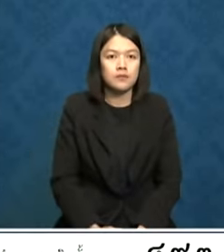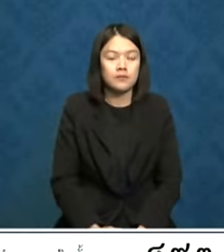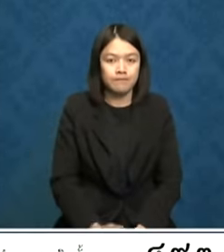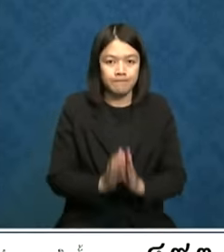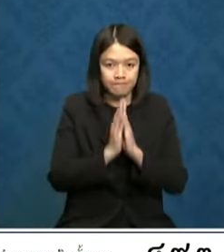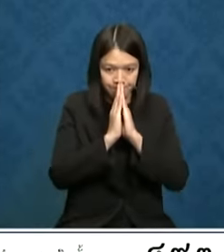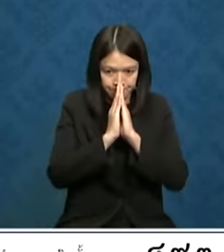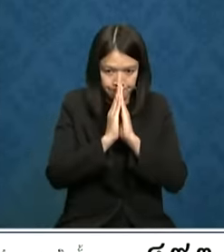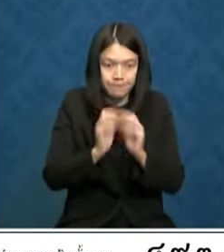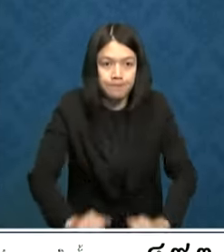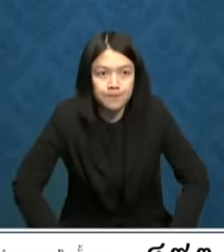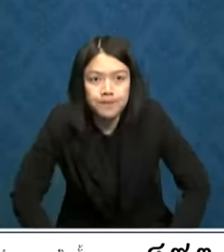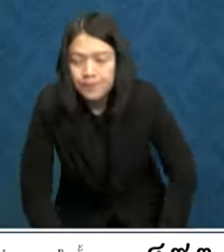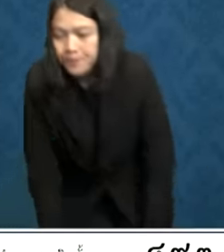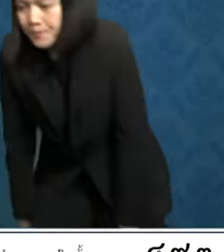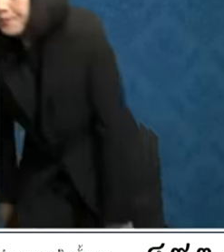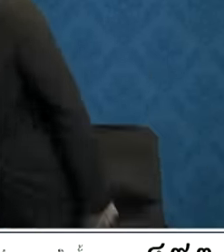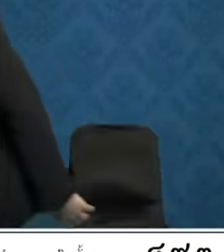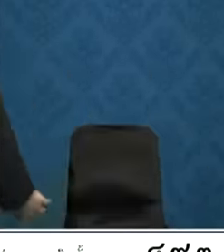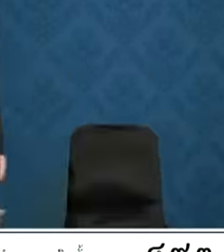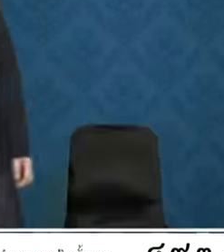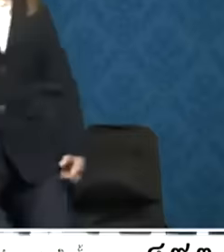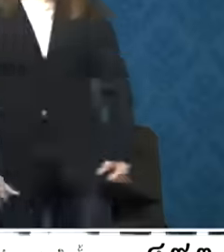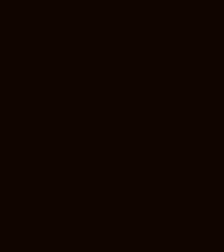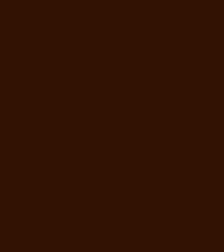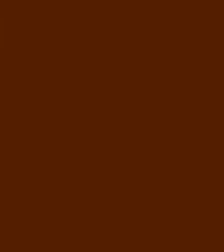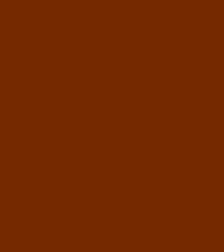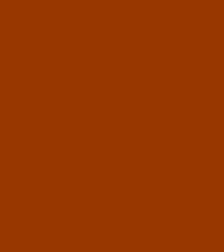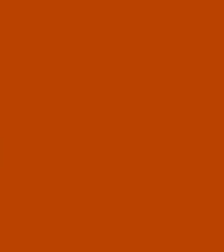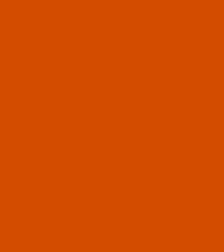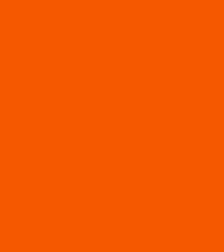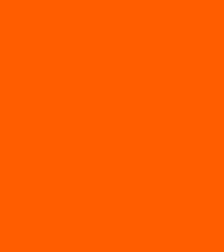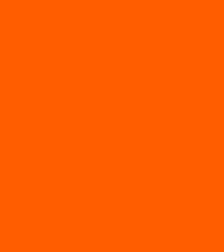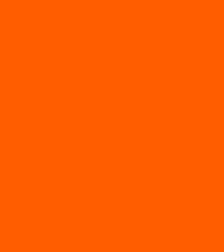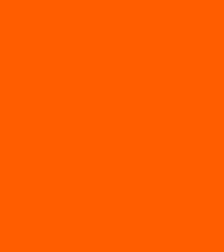ขอบคุณค่ะครับต่อไปท่านธนเดชเพงสุข